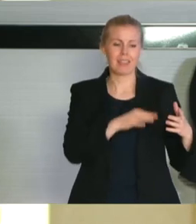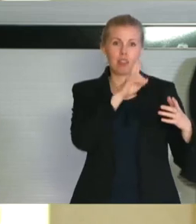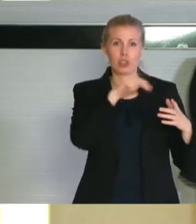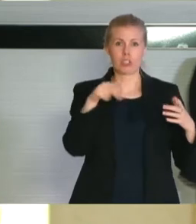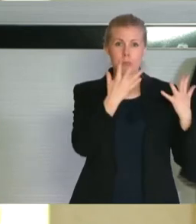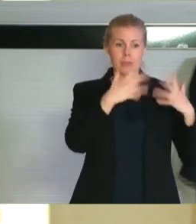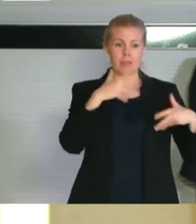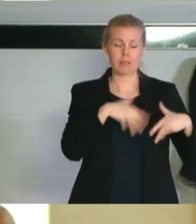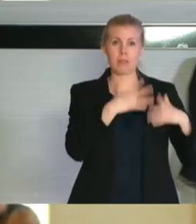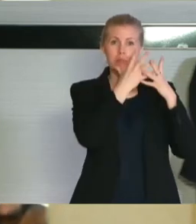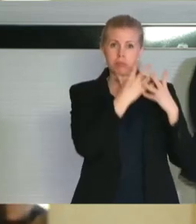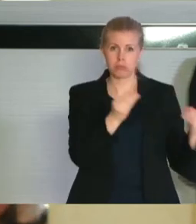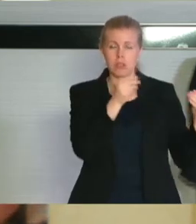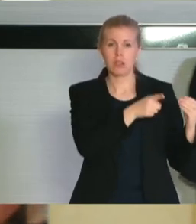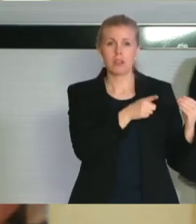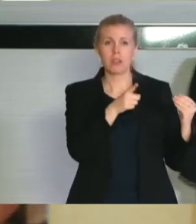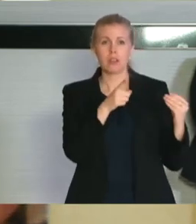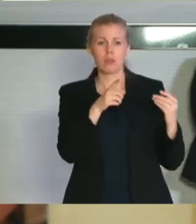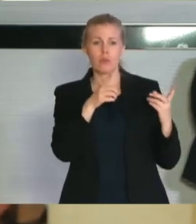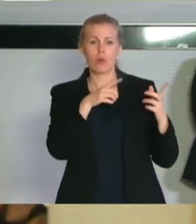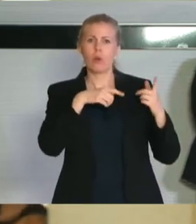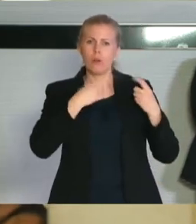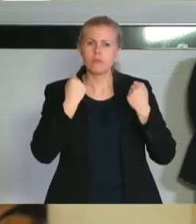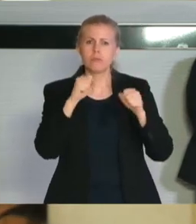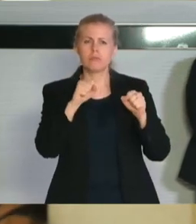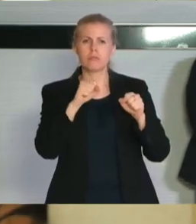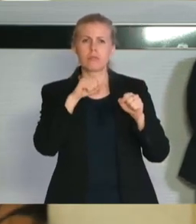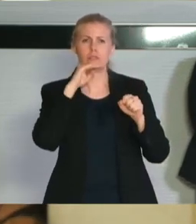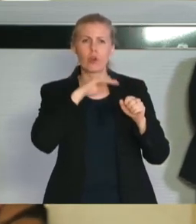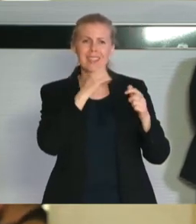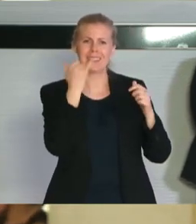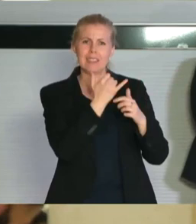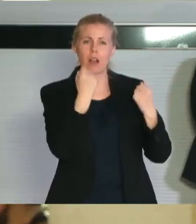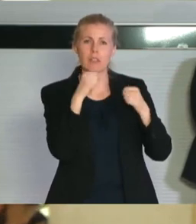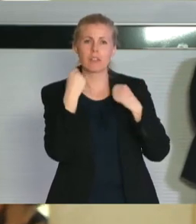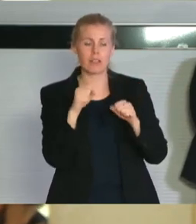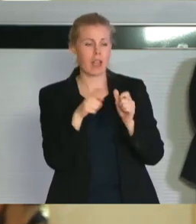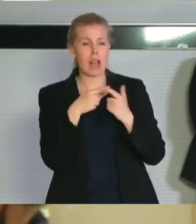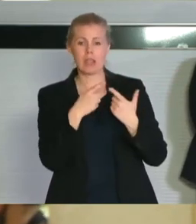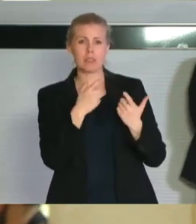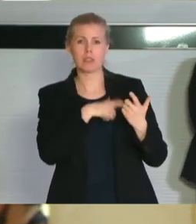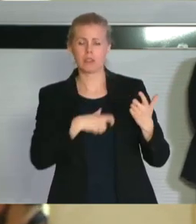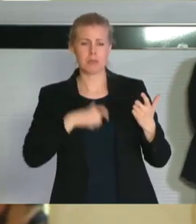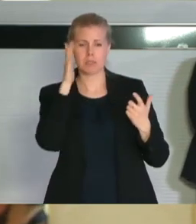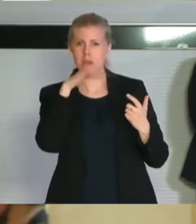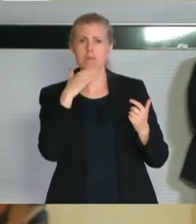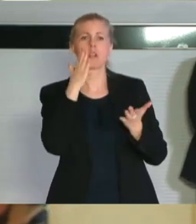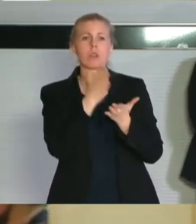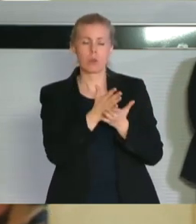bedrifter for å holde folk i jobb? Eller mener statsministeren at det holder å tilby